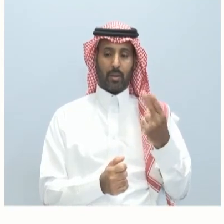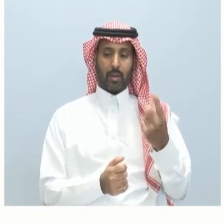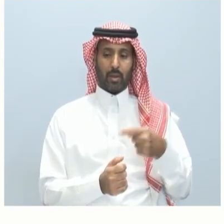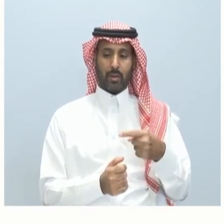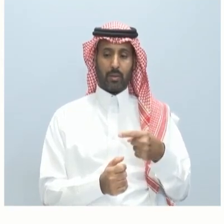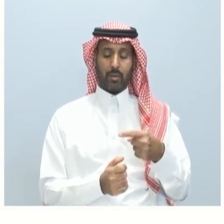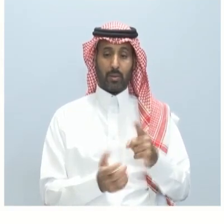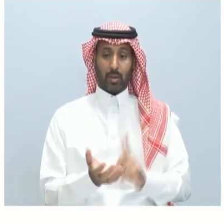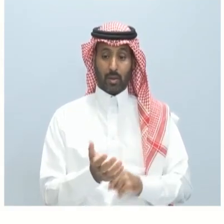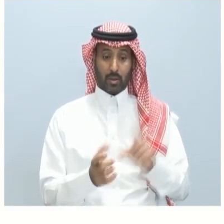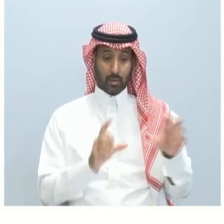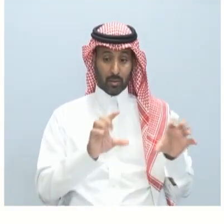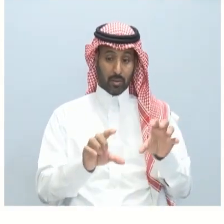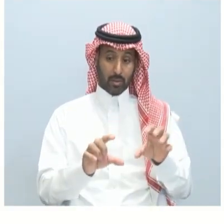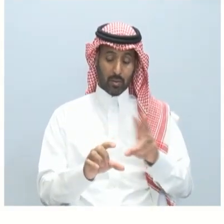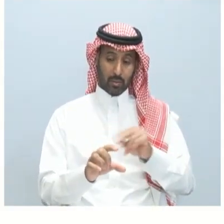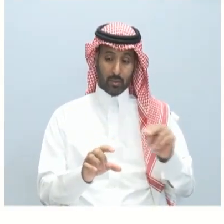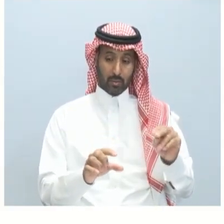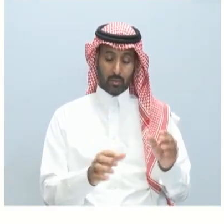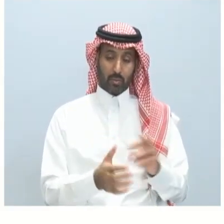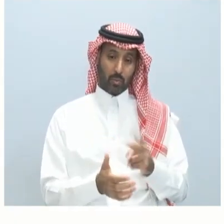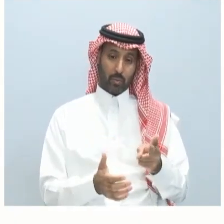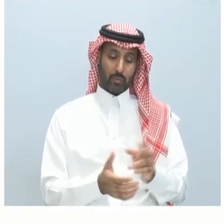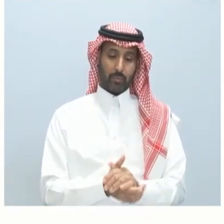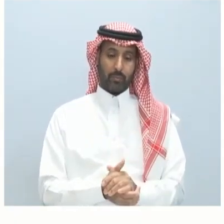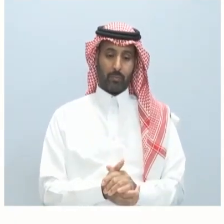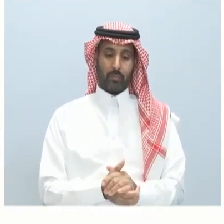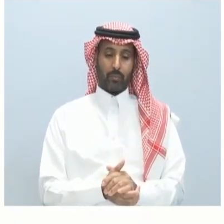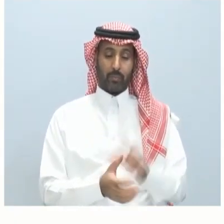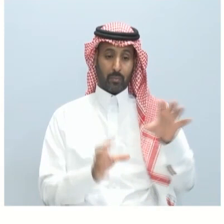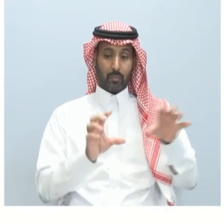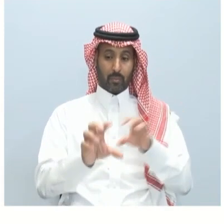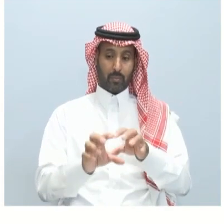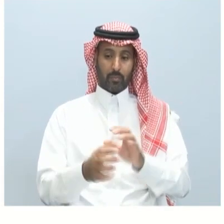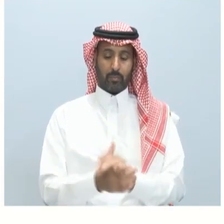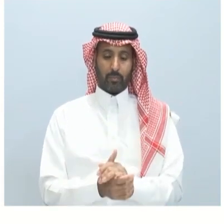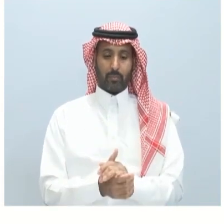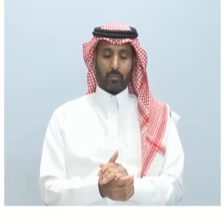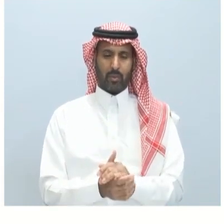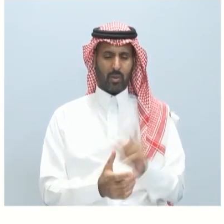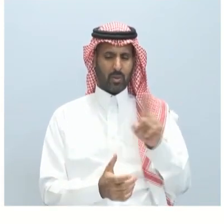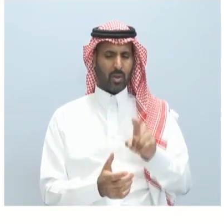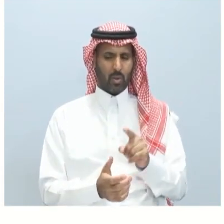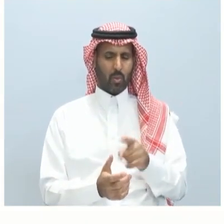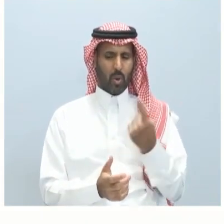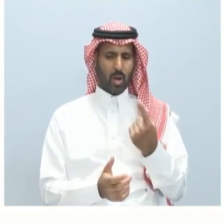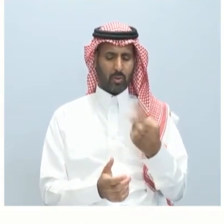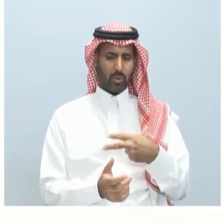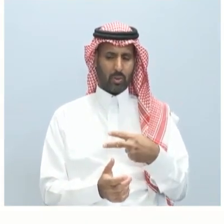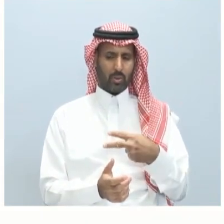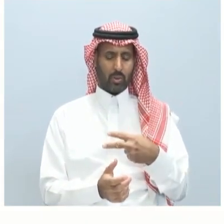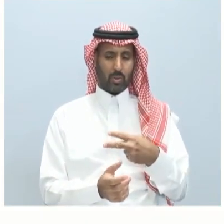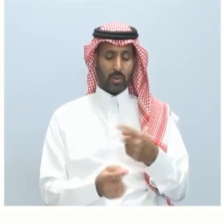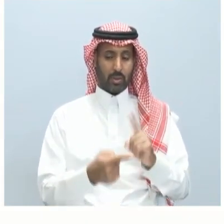ونتاكد هل الطرفين متساويين ام لا اذا قمنا بالتعويض نحن نتساءل هنا هل 21